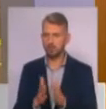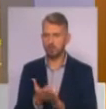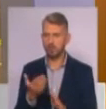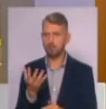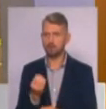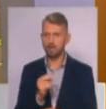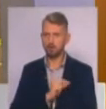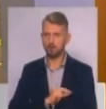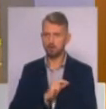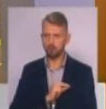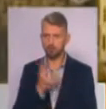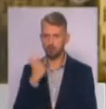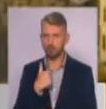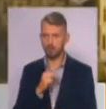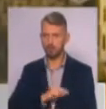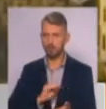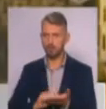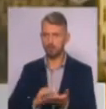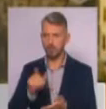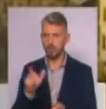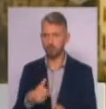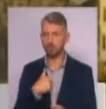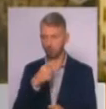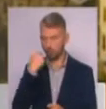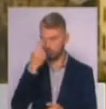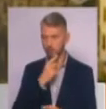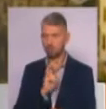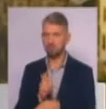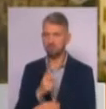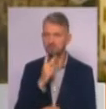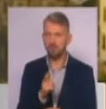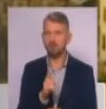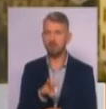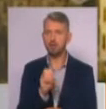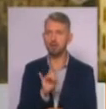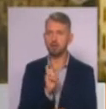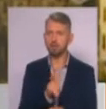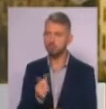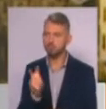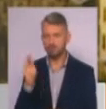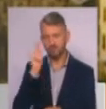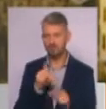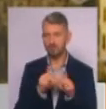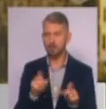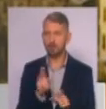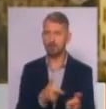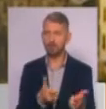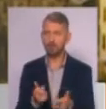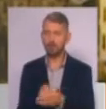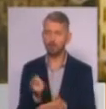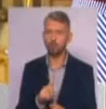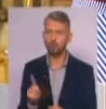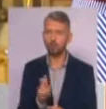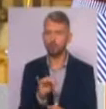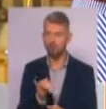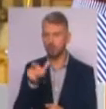ще працюючи журналістом, я особисто відвідувала, бачила, яким чином мер відвідав взагалі навчальні заклади, яким чином готуються до того, щоб